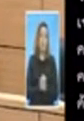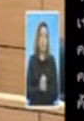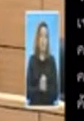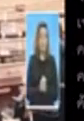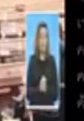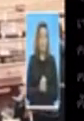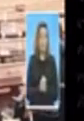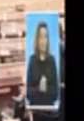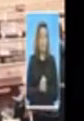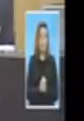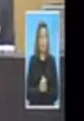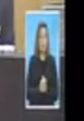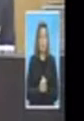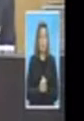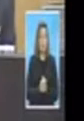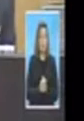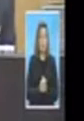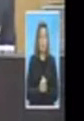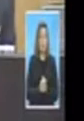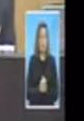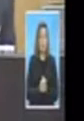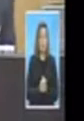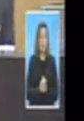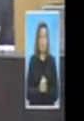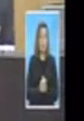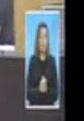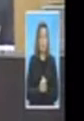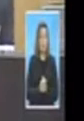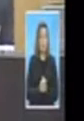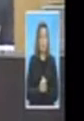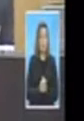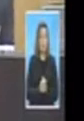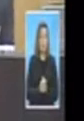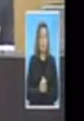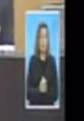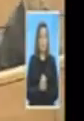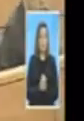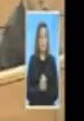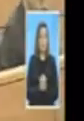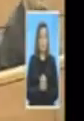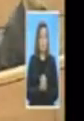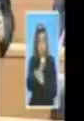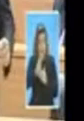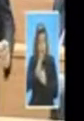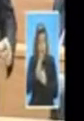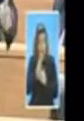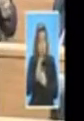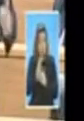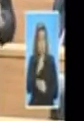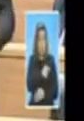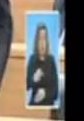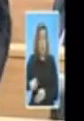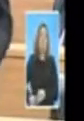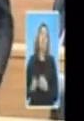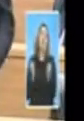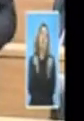ครับพอแล้วครับพอแล้วครับพอแล้วครับท่านพอเถอะครับ ถ้าไม่ได้พูด